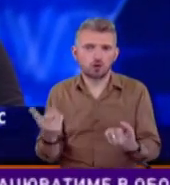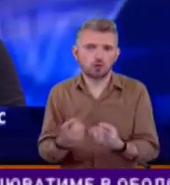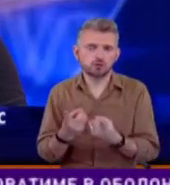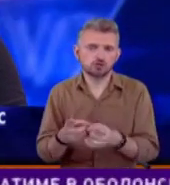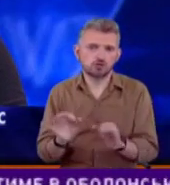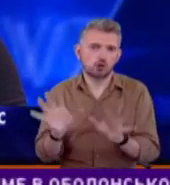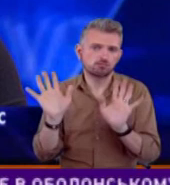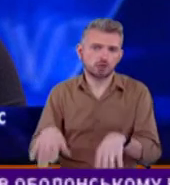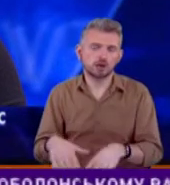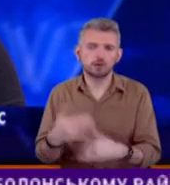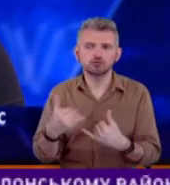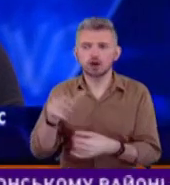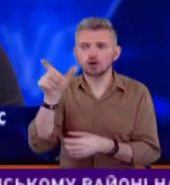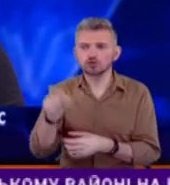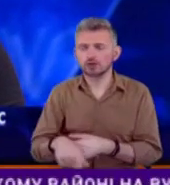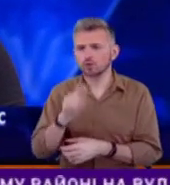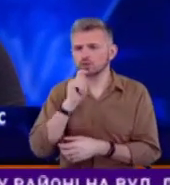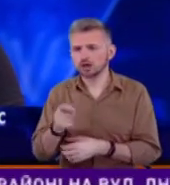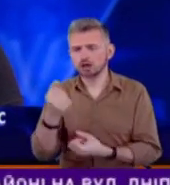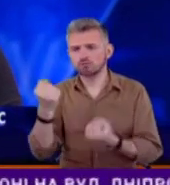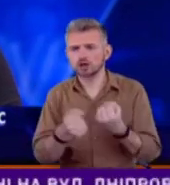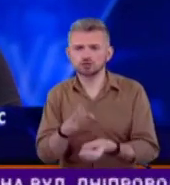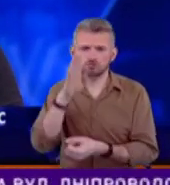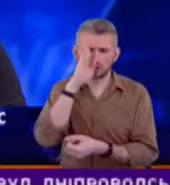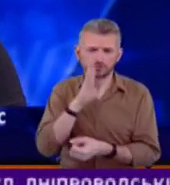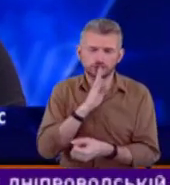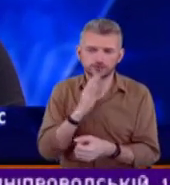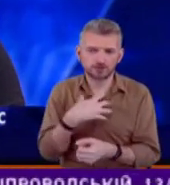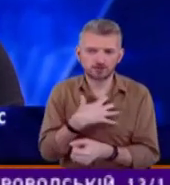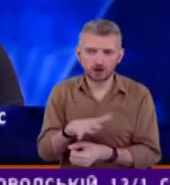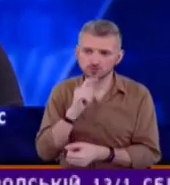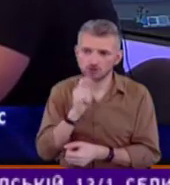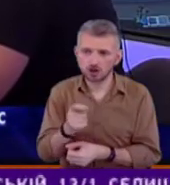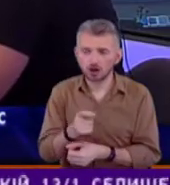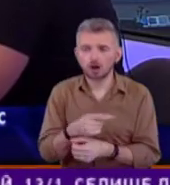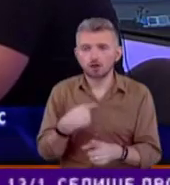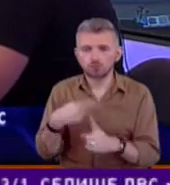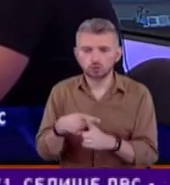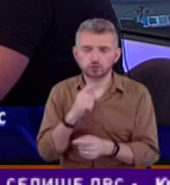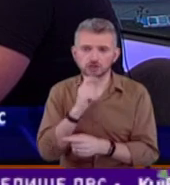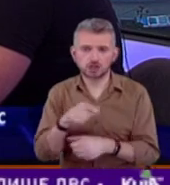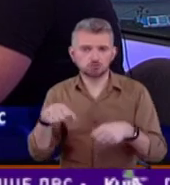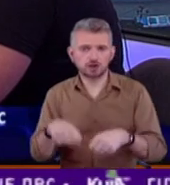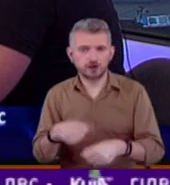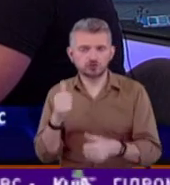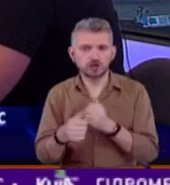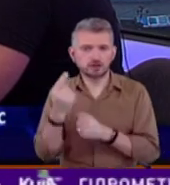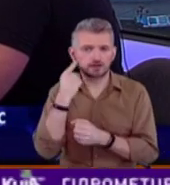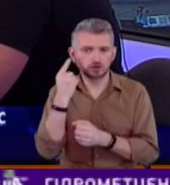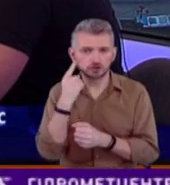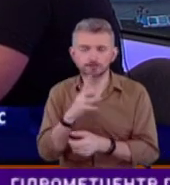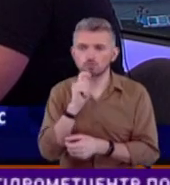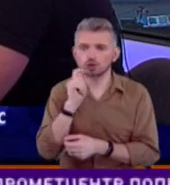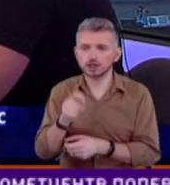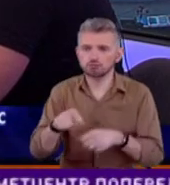разумеющееся. То есть часто человеку дарят машину, там, парню, девушке, неважно, и в комплекте дарят права. Очень часто мы слышим в обиходе